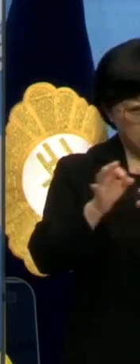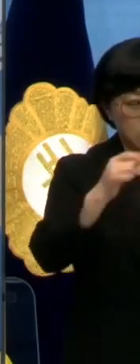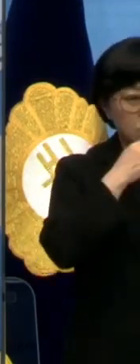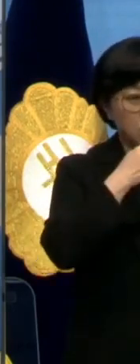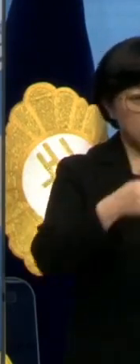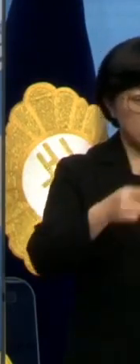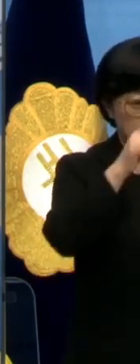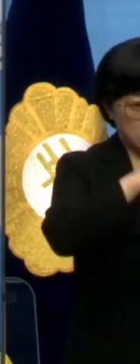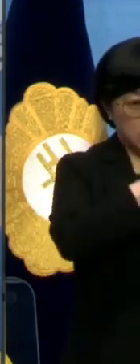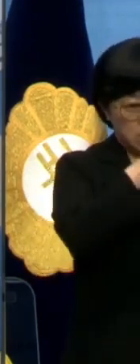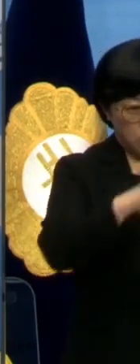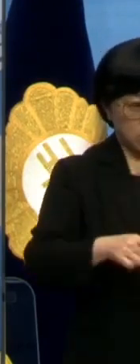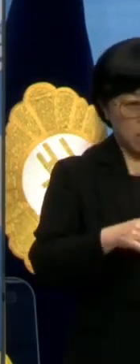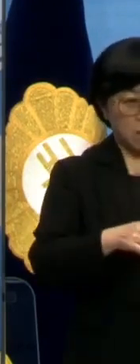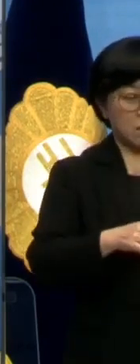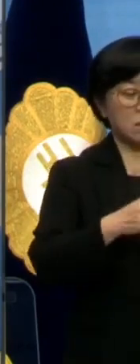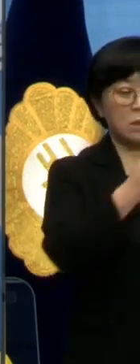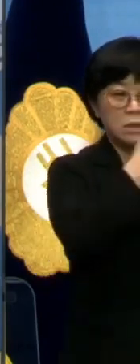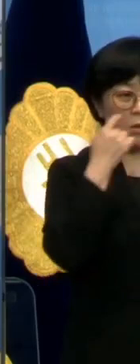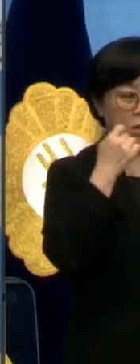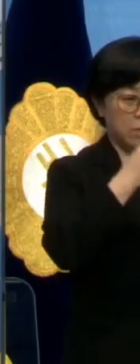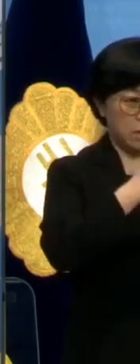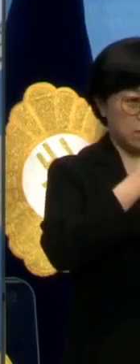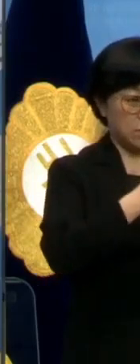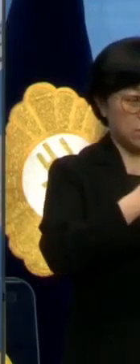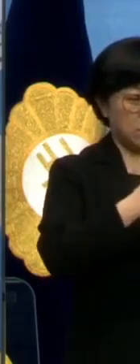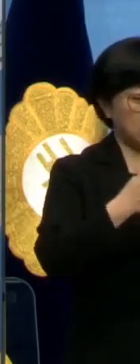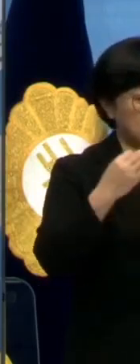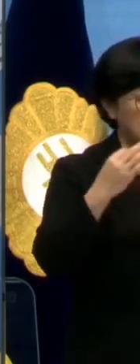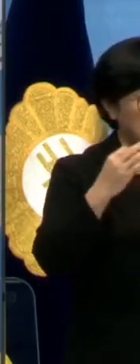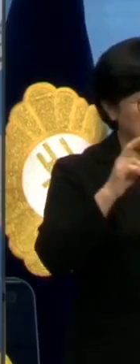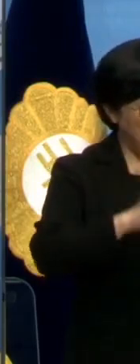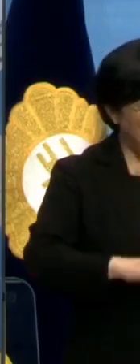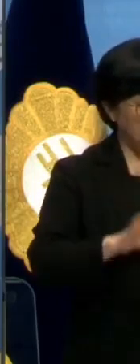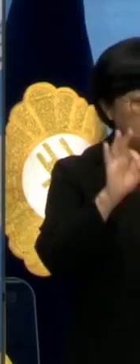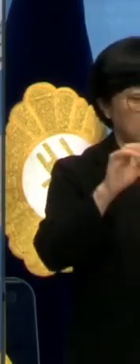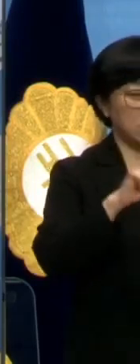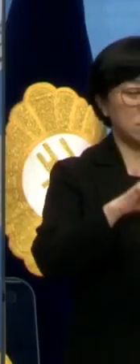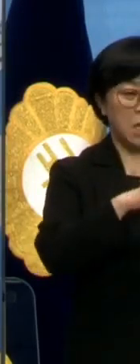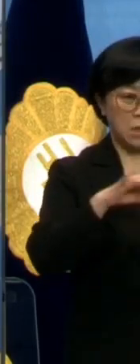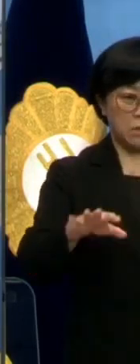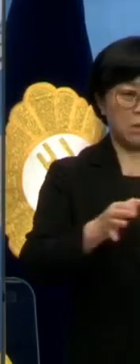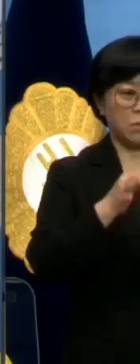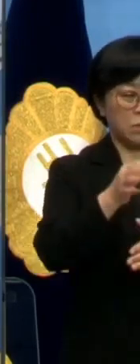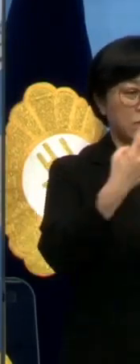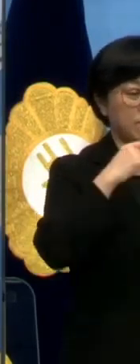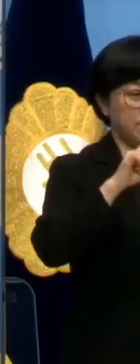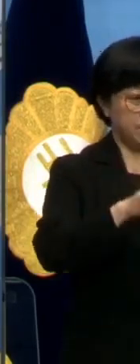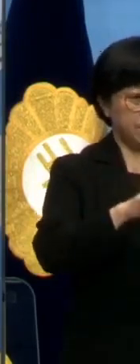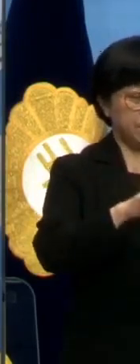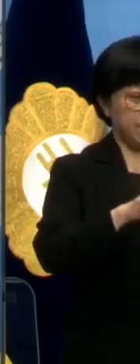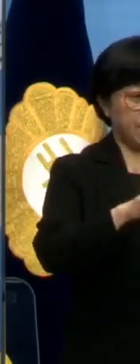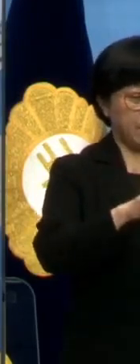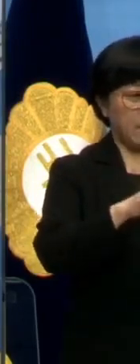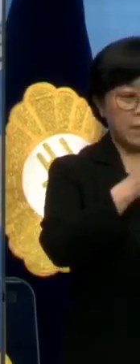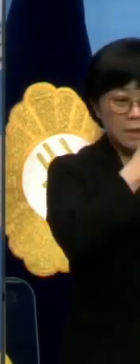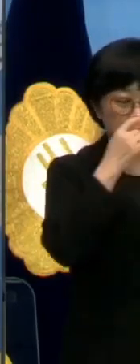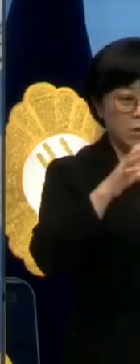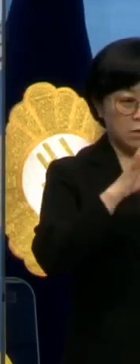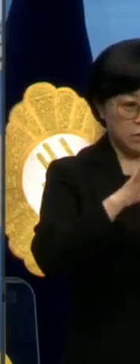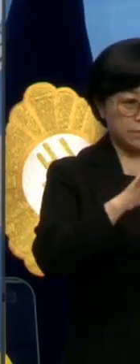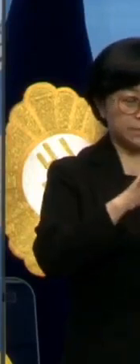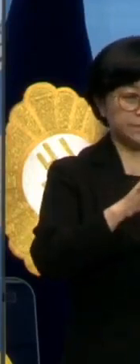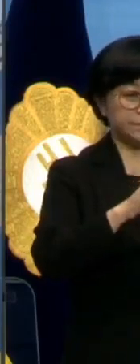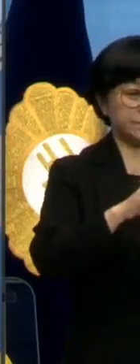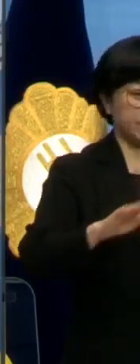손실 보상 근거를 마련하고 매출액 및 세금 납부액 등의 합리적인 근거에 바탕을